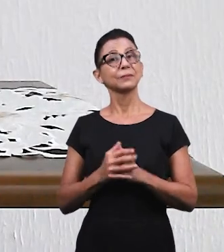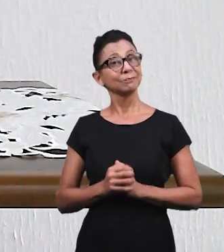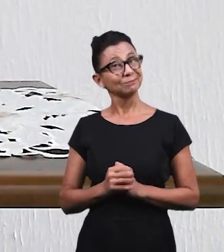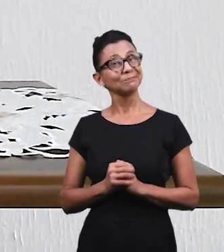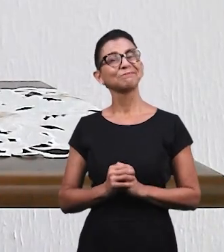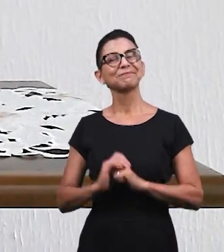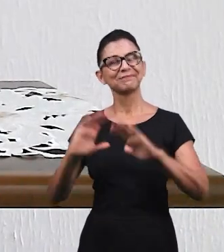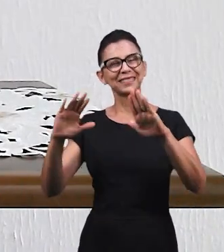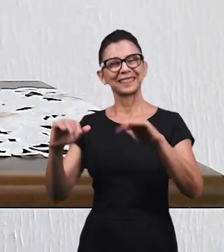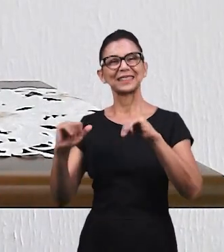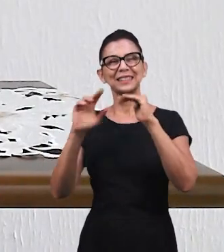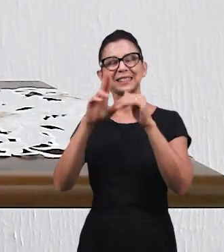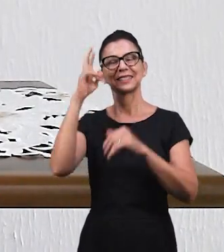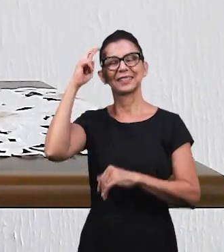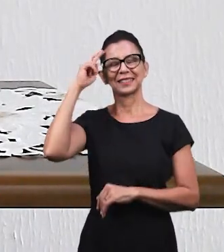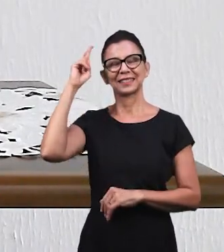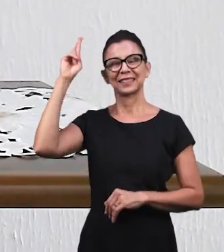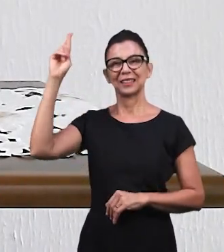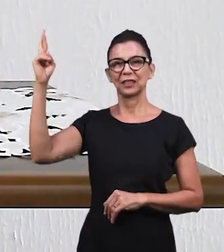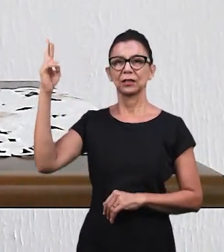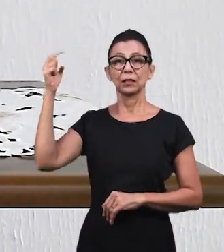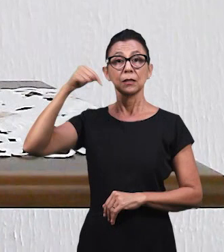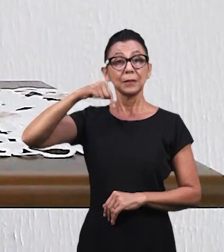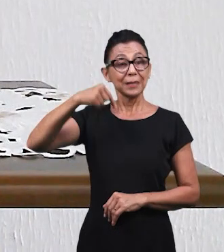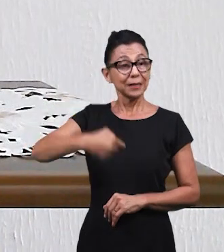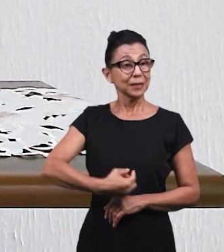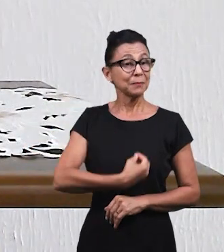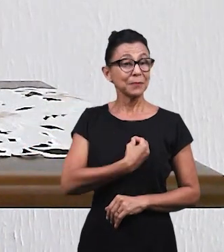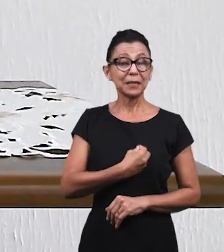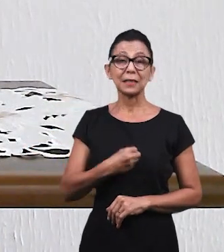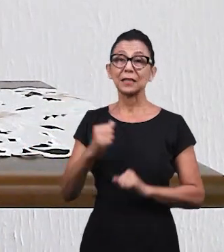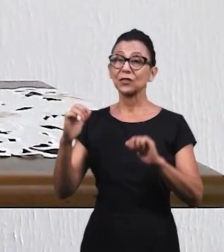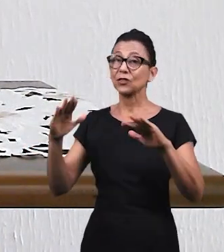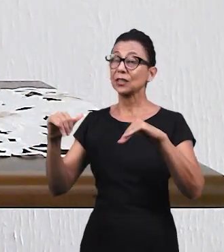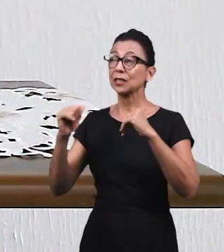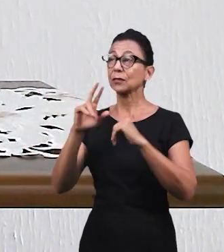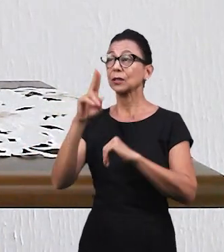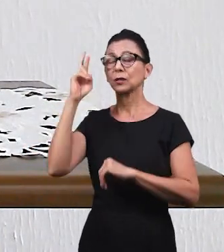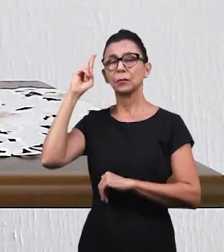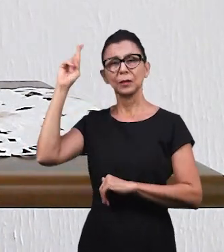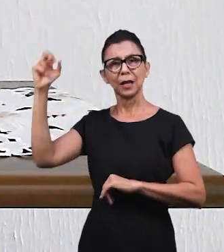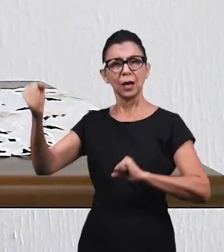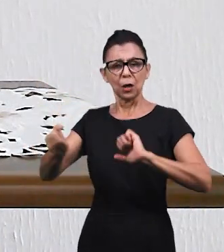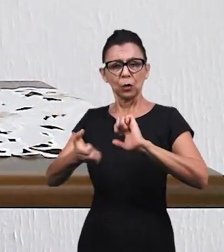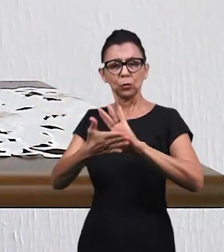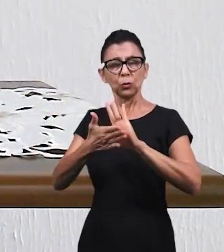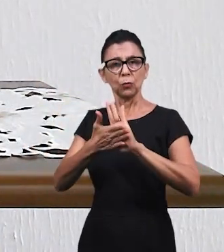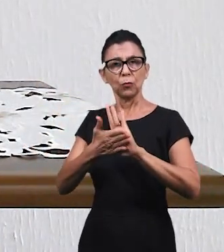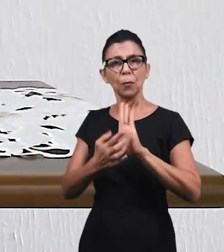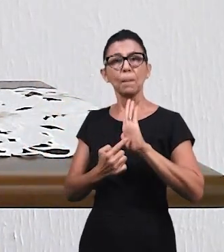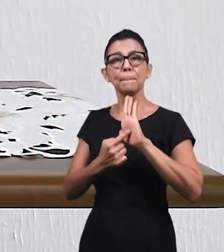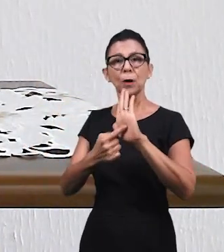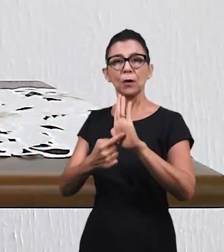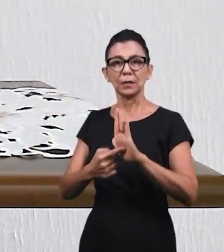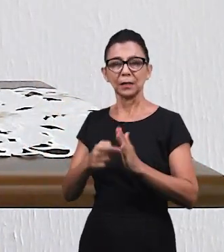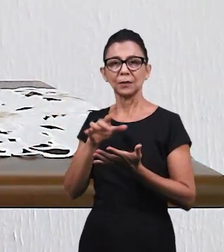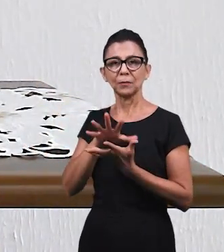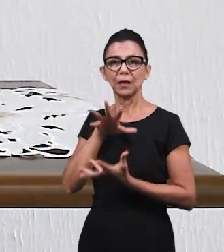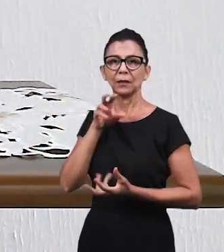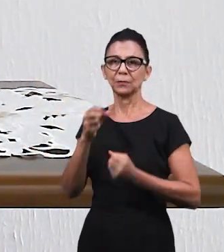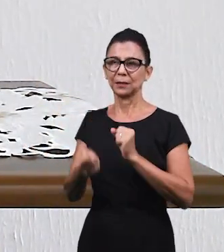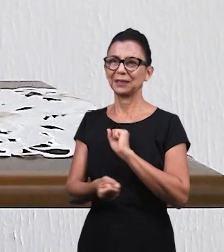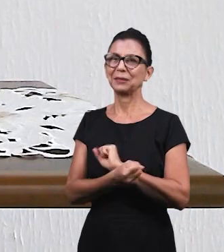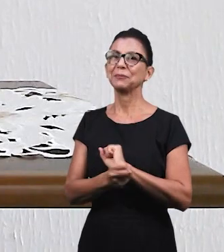eu. Louvado seja o Senhor. Слава Богу! Мы можем собраться и поклоняться Богу нашему, потому